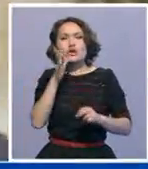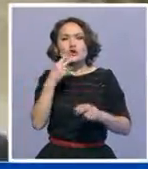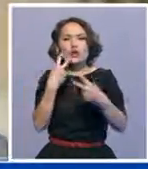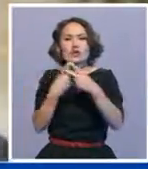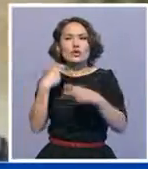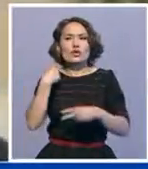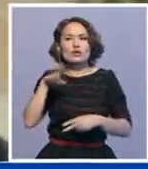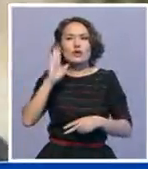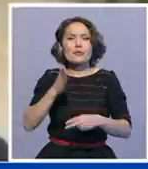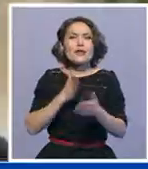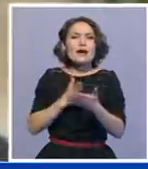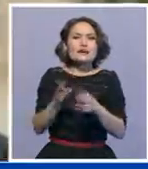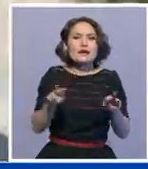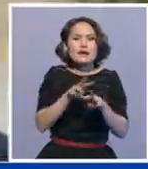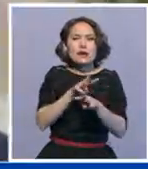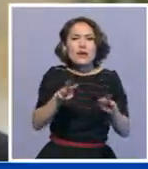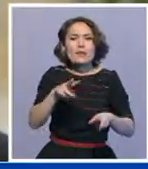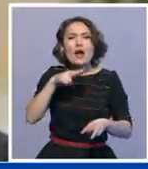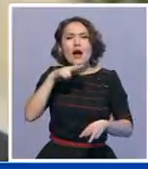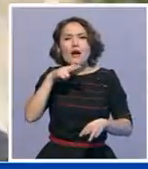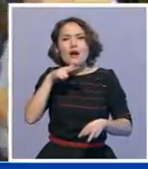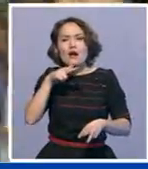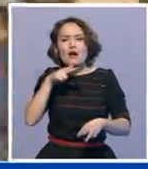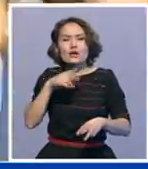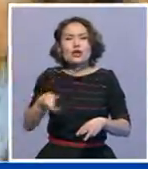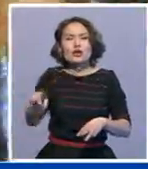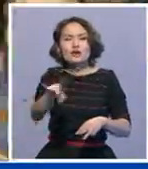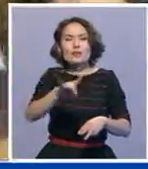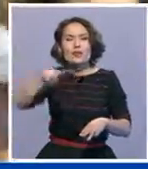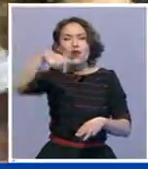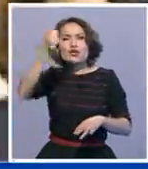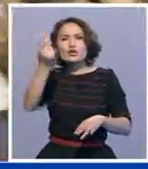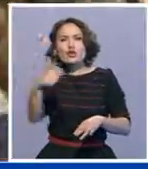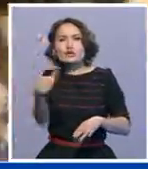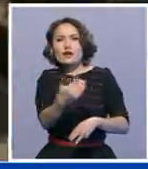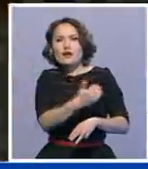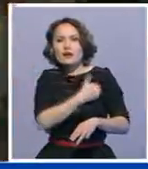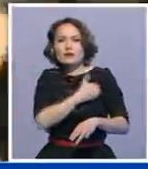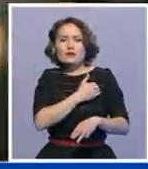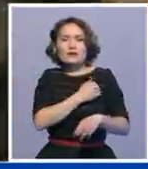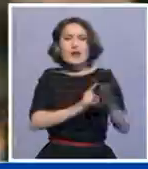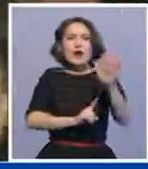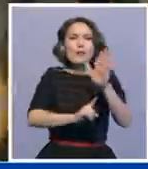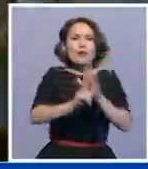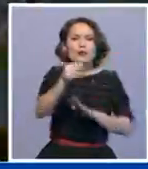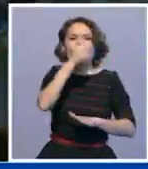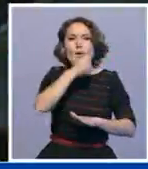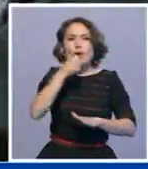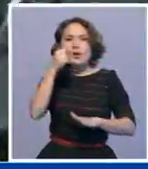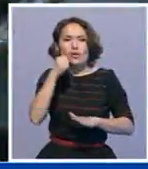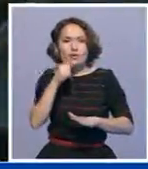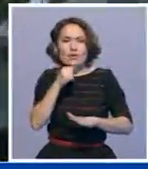өкілдерінің айтуынша, бұл саясаткер Корей түбегіндегі соғыс басталған жағдайда оңтүстіктің билігін құлатуды көздеген құпия ұйыммен байланыста